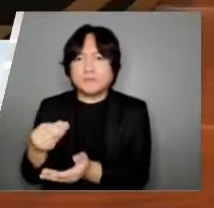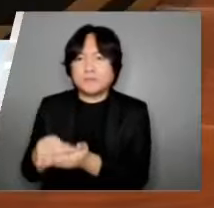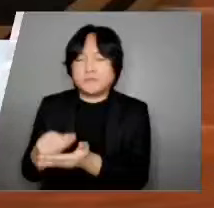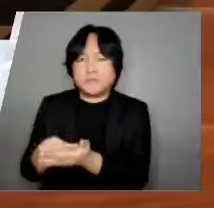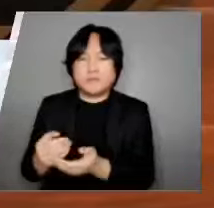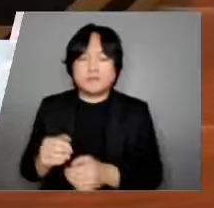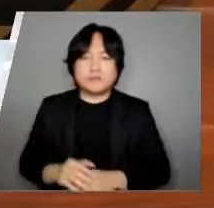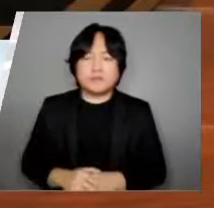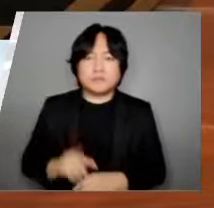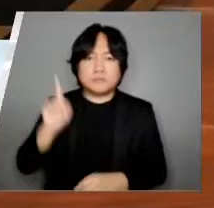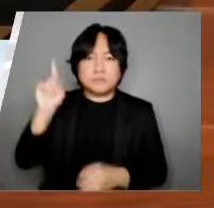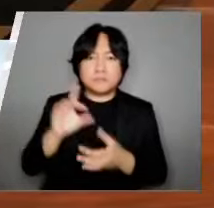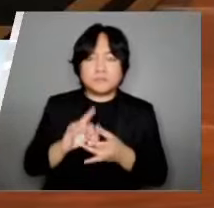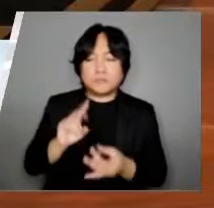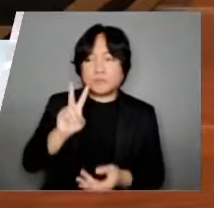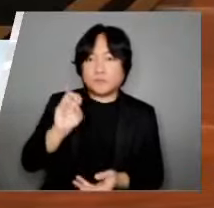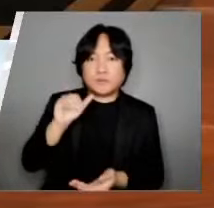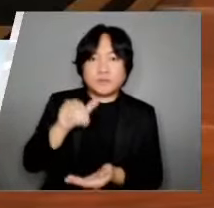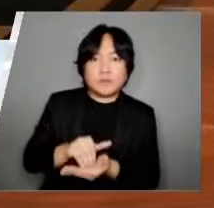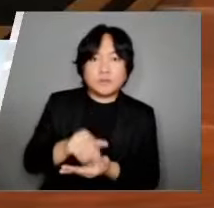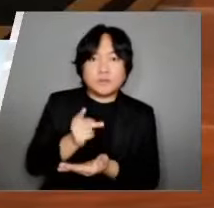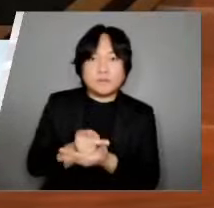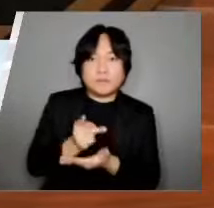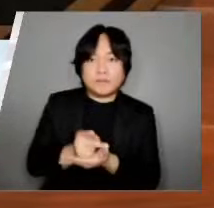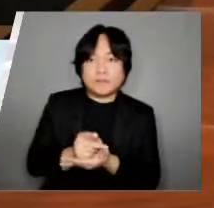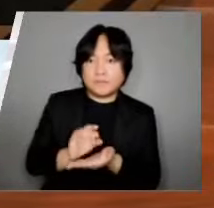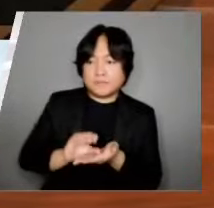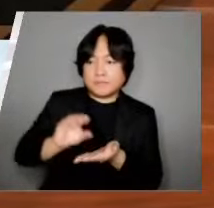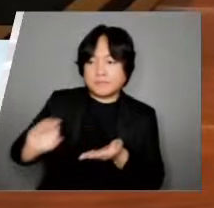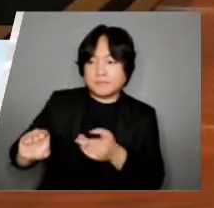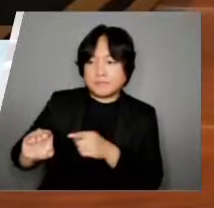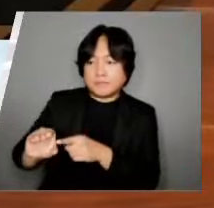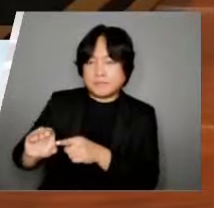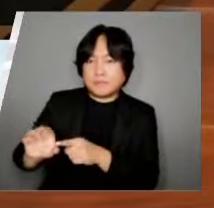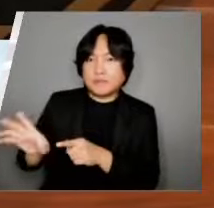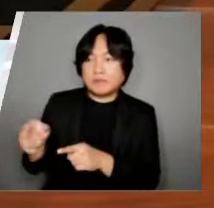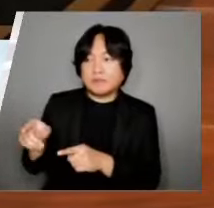bayad, tapos nagtanong kung yung pitos daw ay